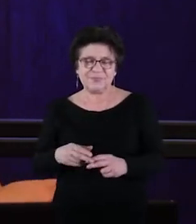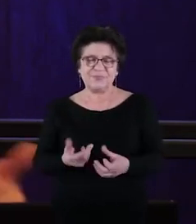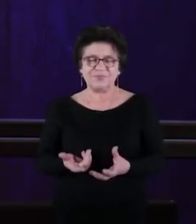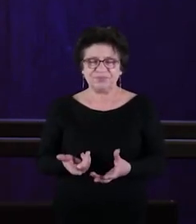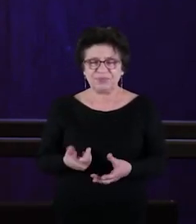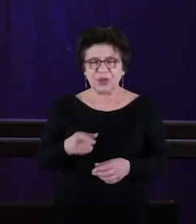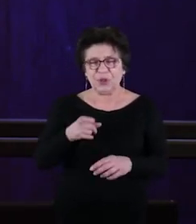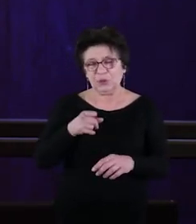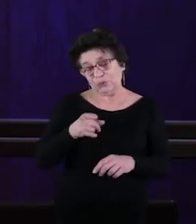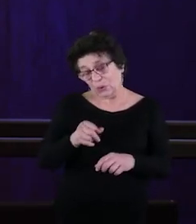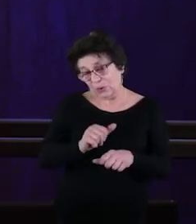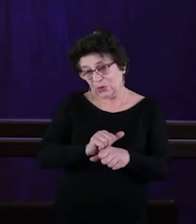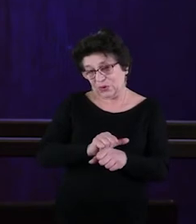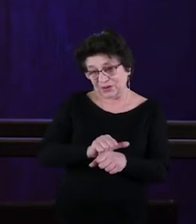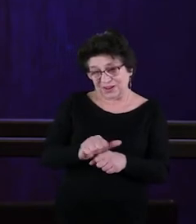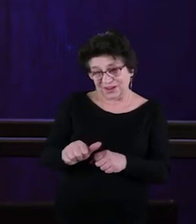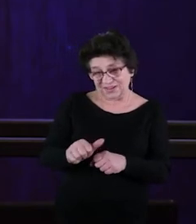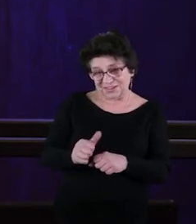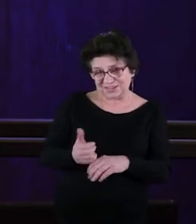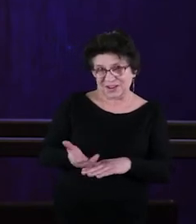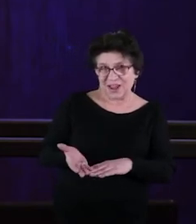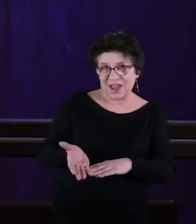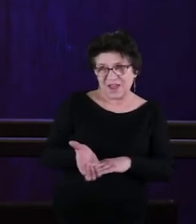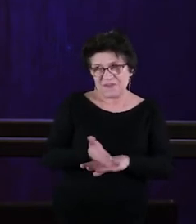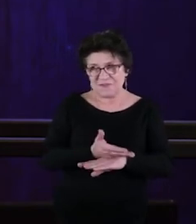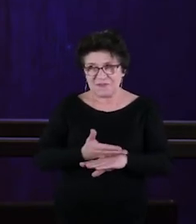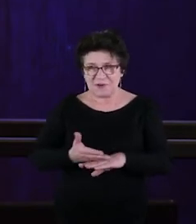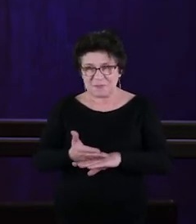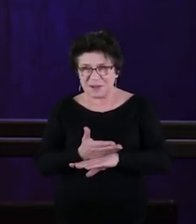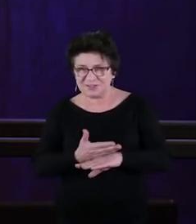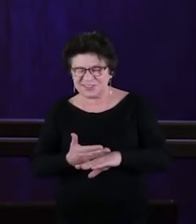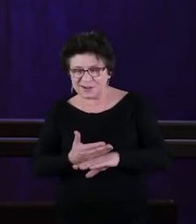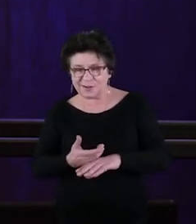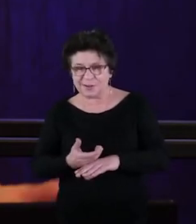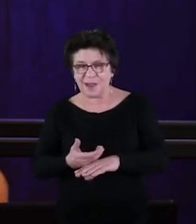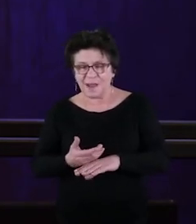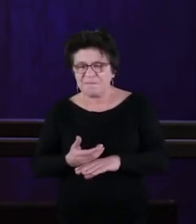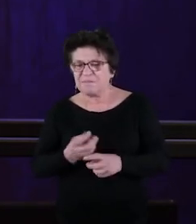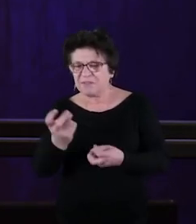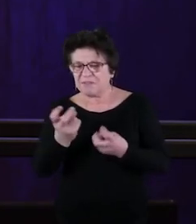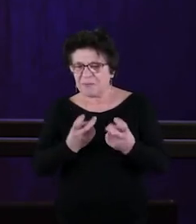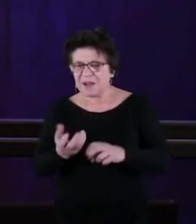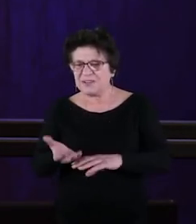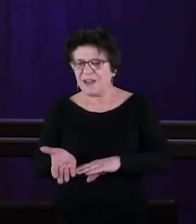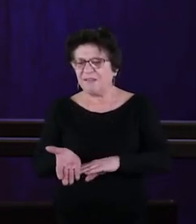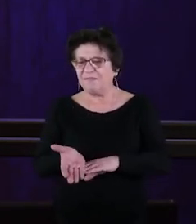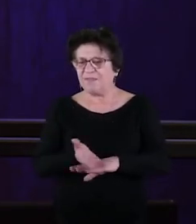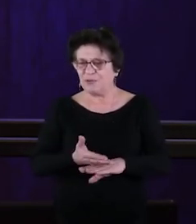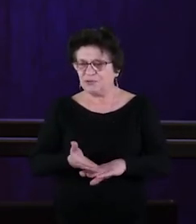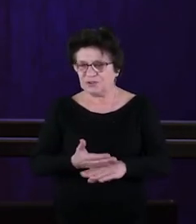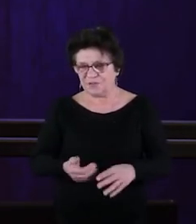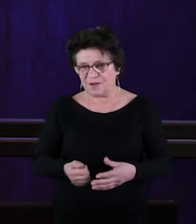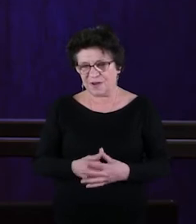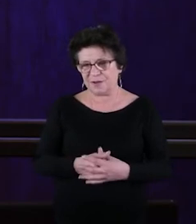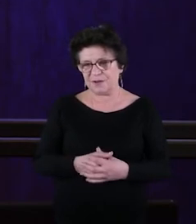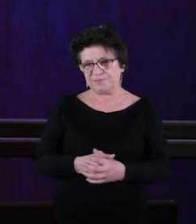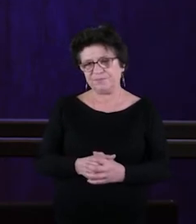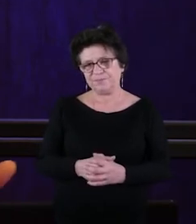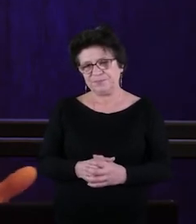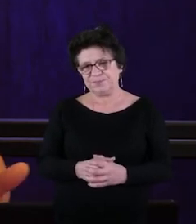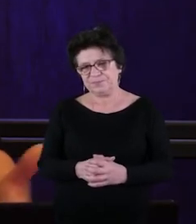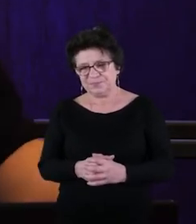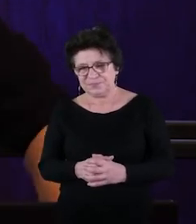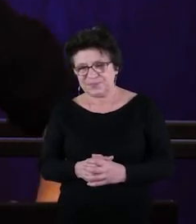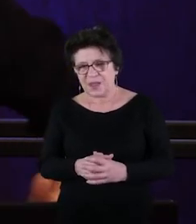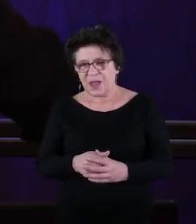z dzisiaj tak informacja dezorientująca wroga tak samo jak robią Ukraińcy albo i odwrotnie czyli